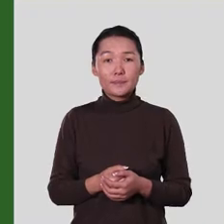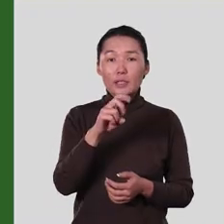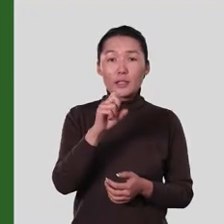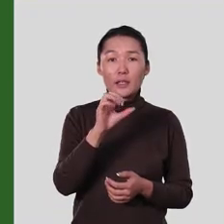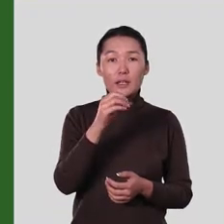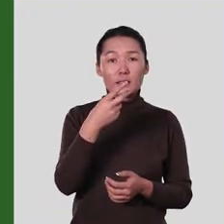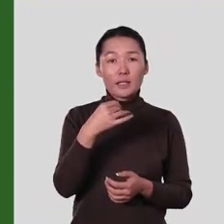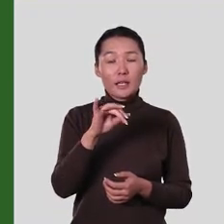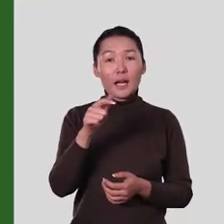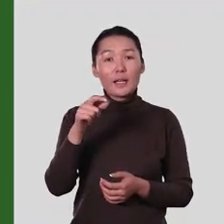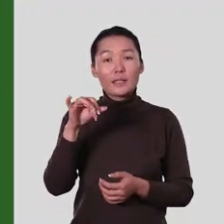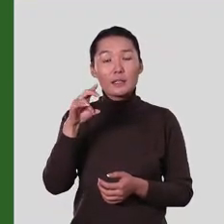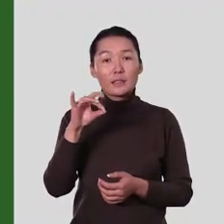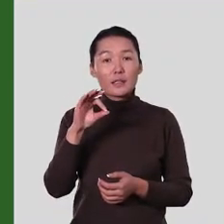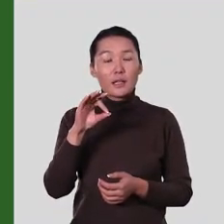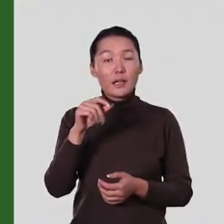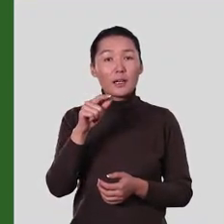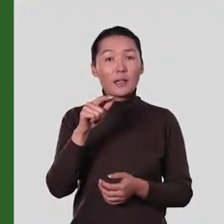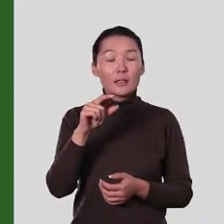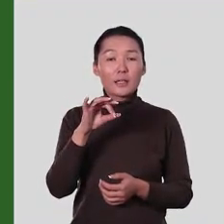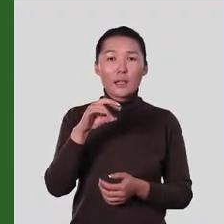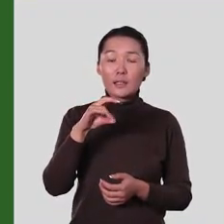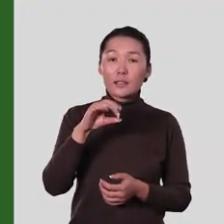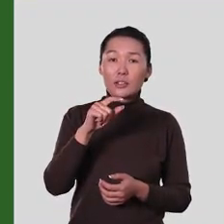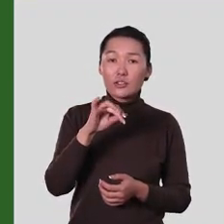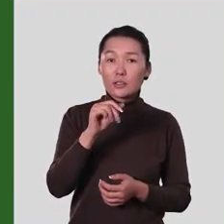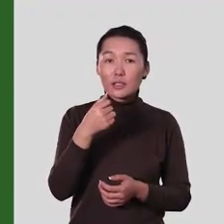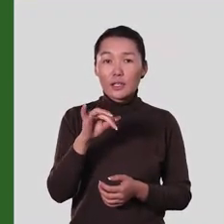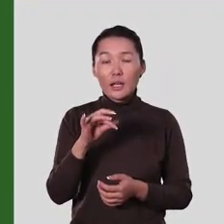Чуталасский гидрогеологический регион совпадает с